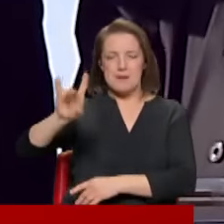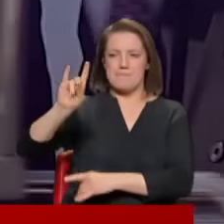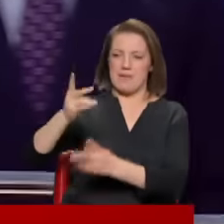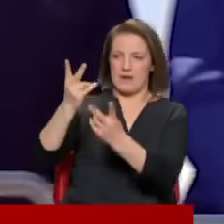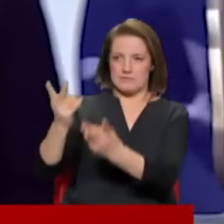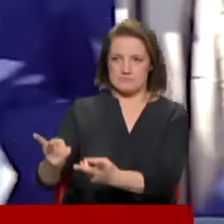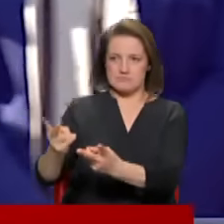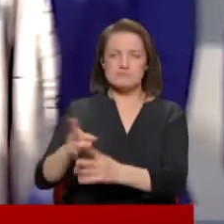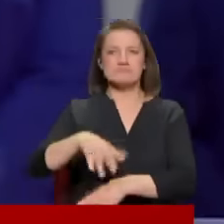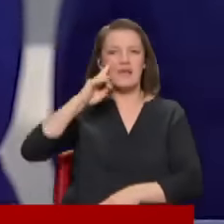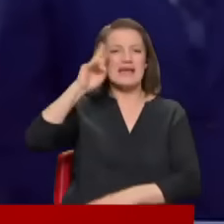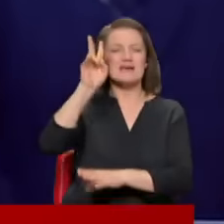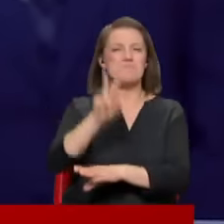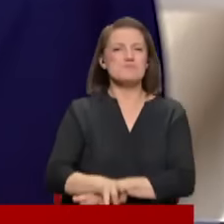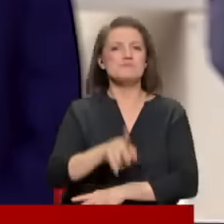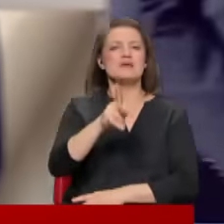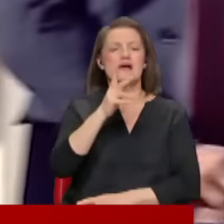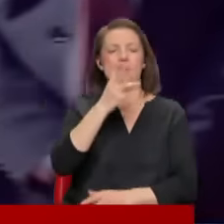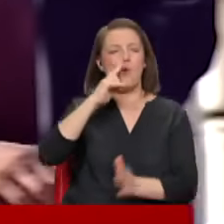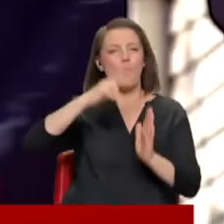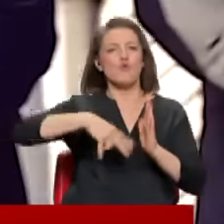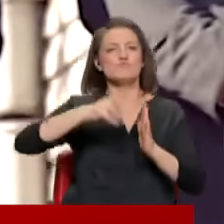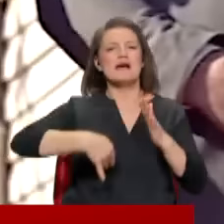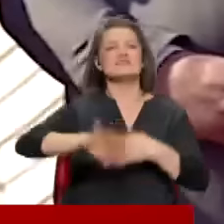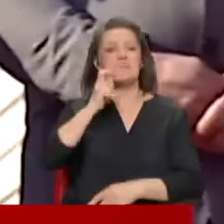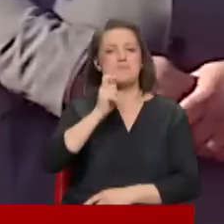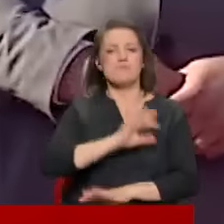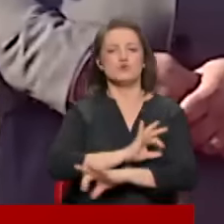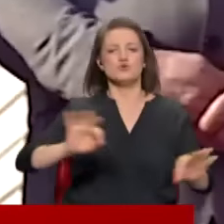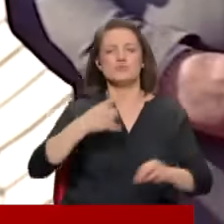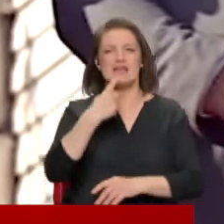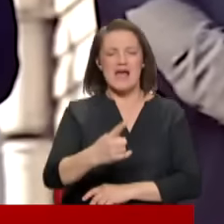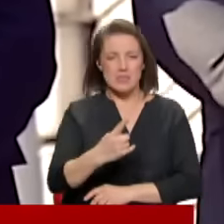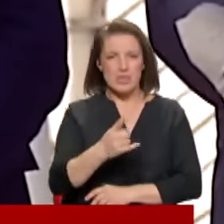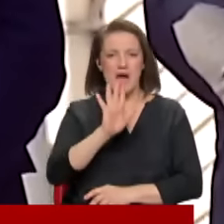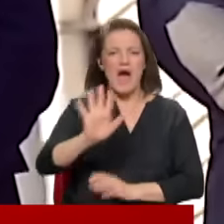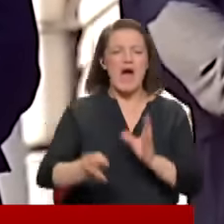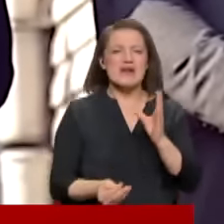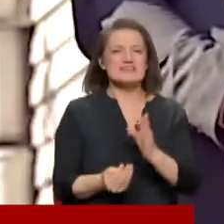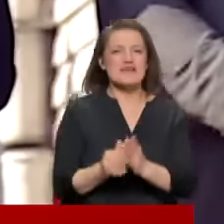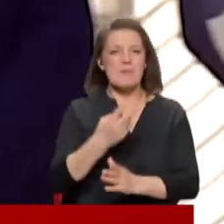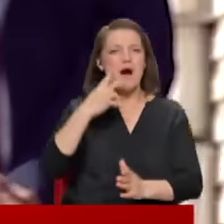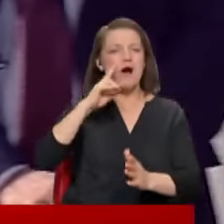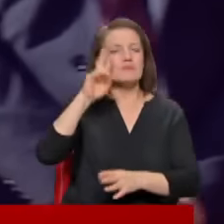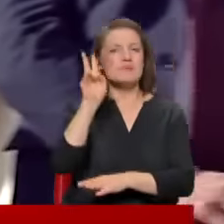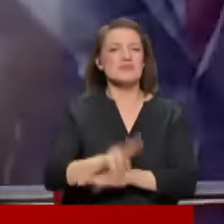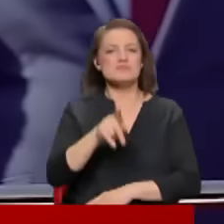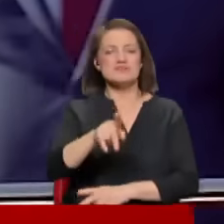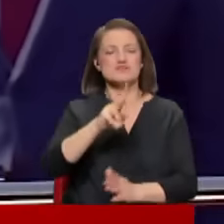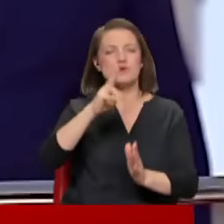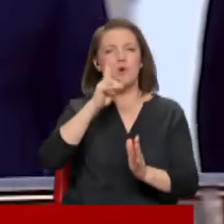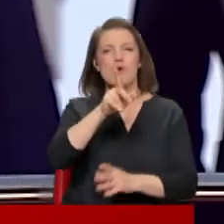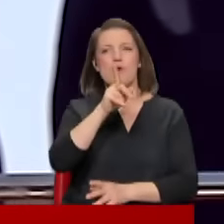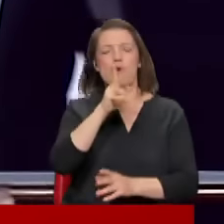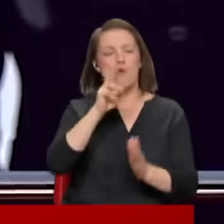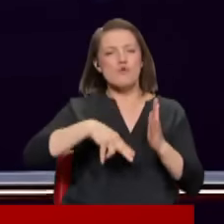MHP, andımızı okutmazsam namerdim deyip her sabah andımızın okutulmamasına Susam